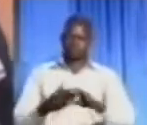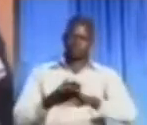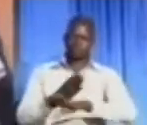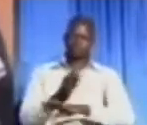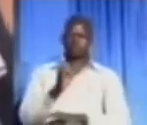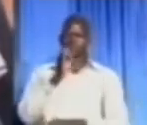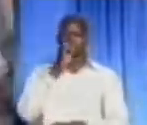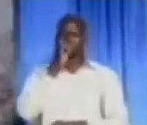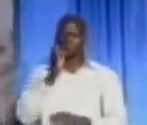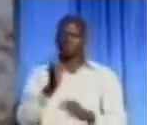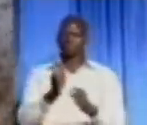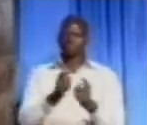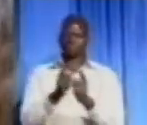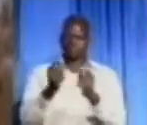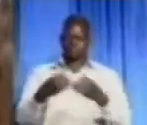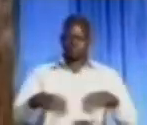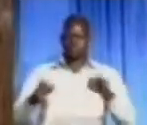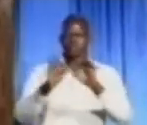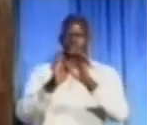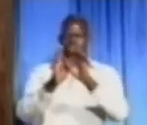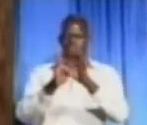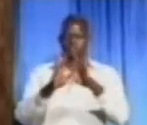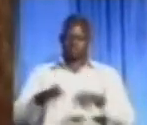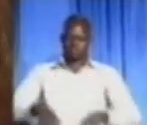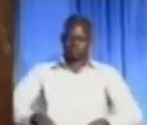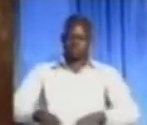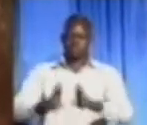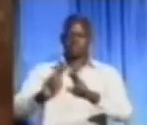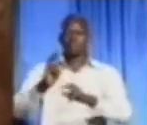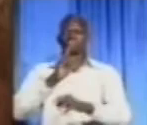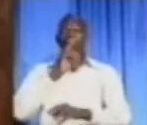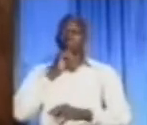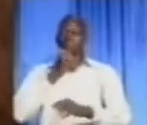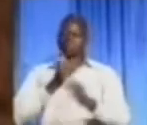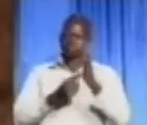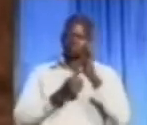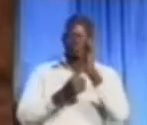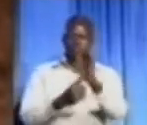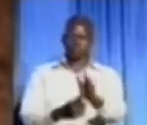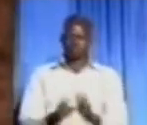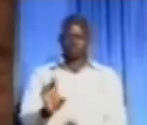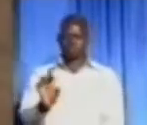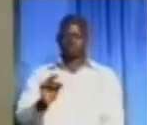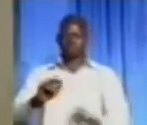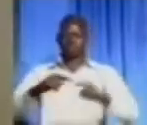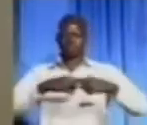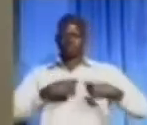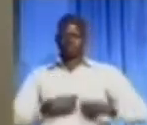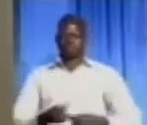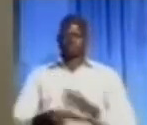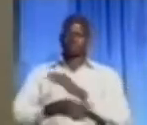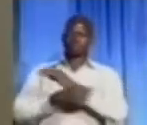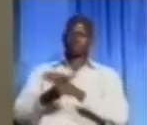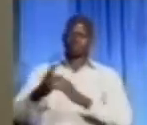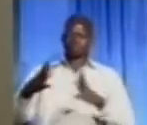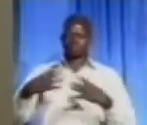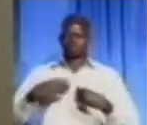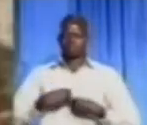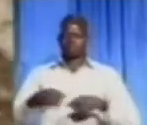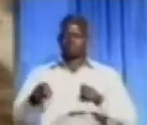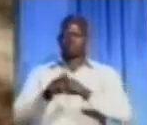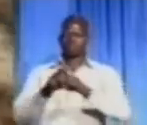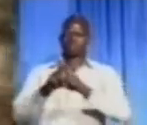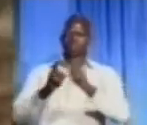de haute portance. L'importance de cette route n'est plus à démontrer. Elle se trouve au cœur de la région considérée comme le grenier du